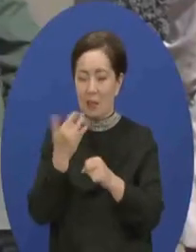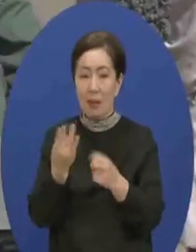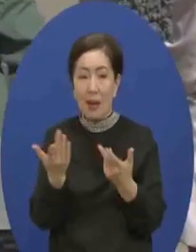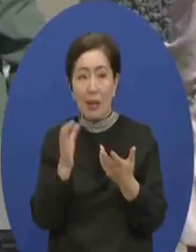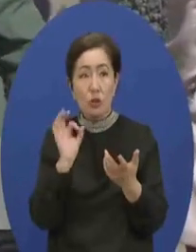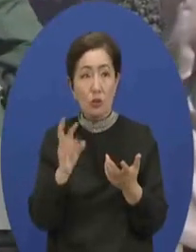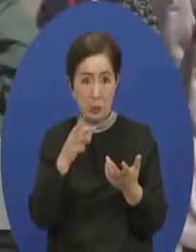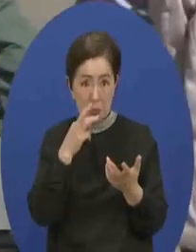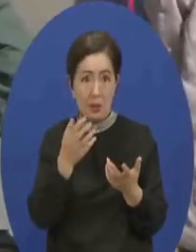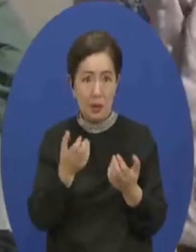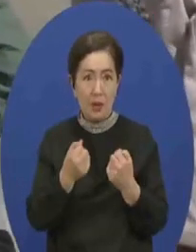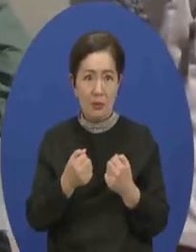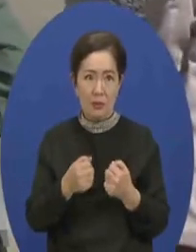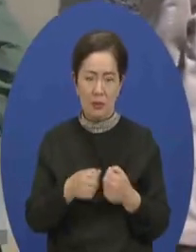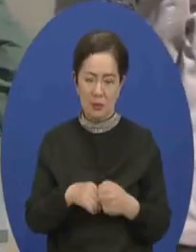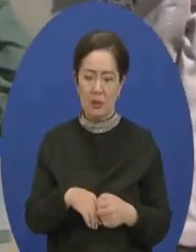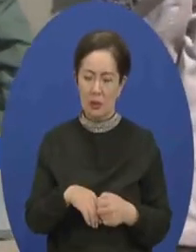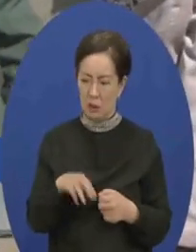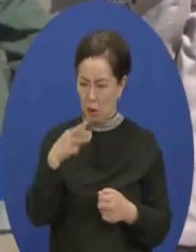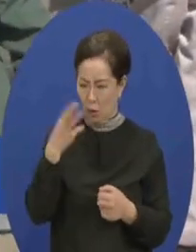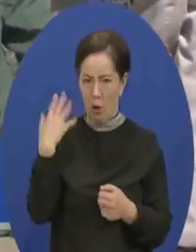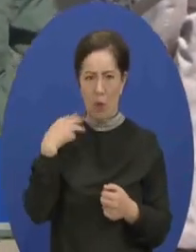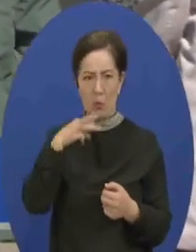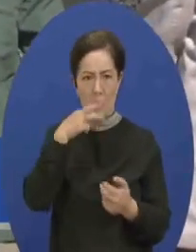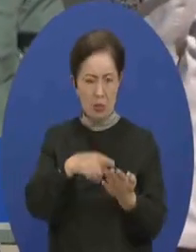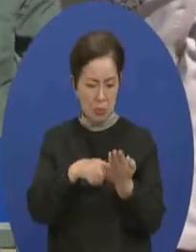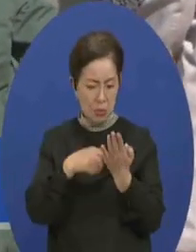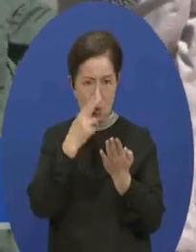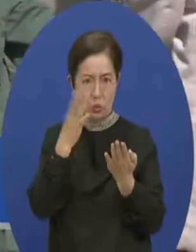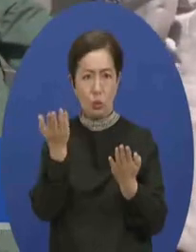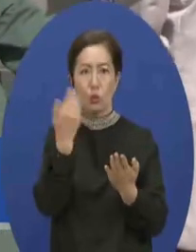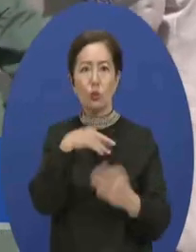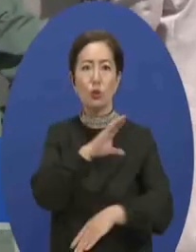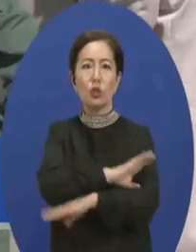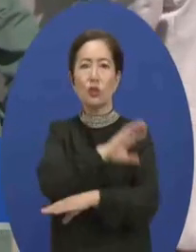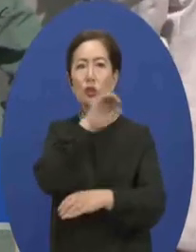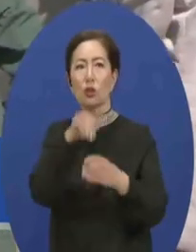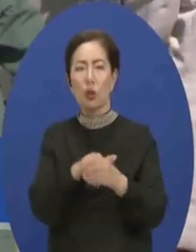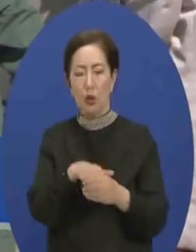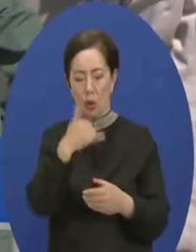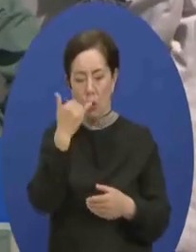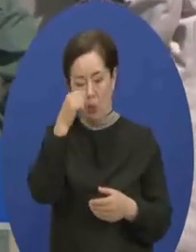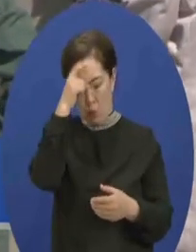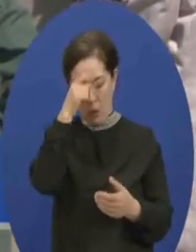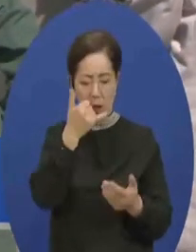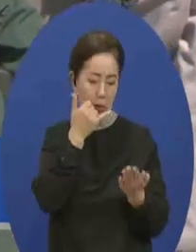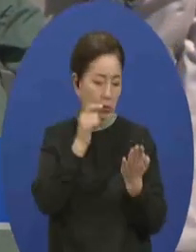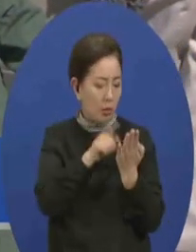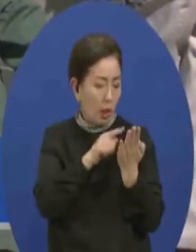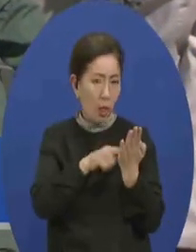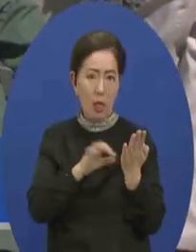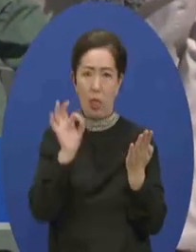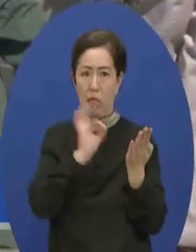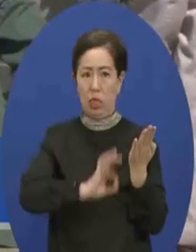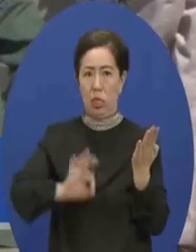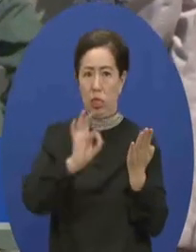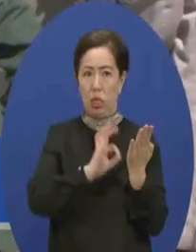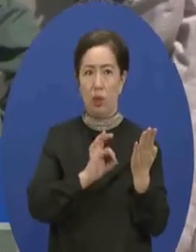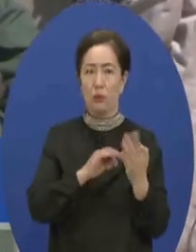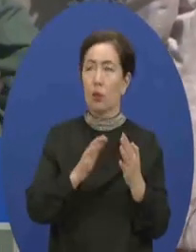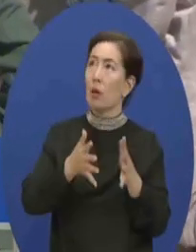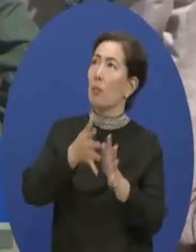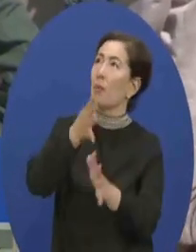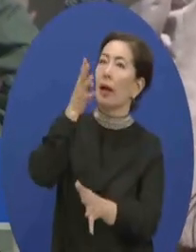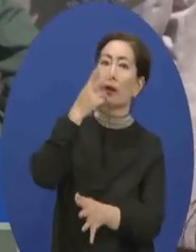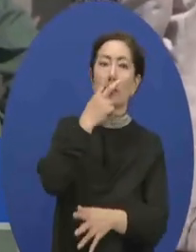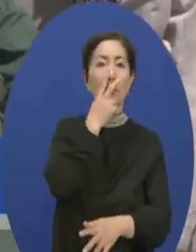багтсан байна. Ер нь тийм нэг мэдээлэлдээ авдггүй байсан шүү дээ. Шууд орж ирэл тэр үе чинь ухаалаг утсан мэт янз бүрийн юмнууд байдаг байсан. Тэгээд өндөр